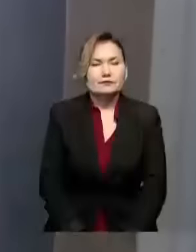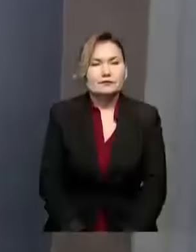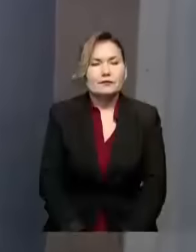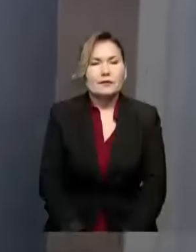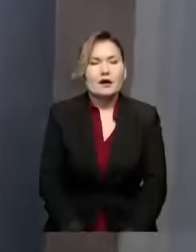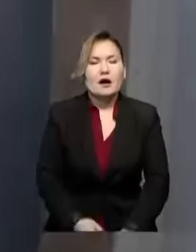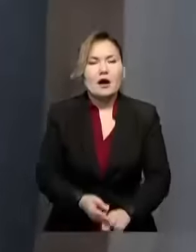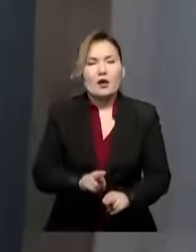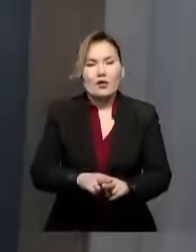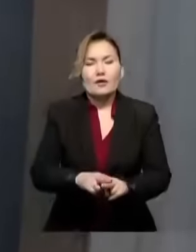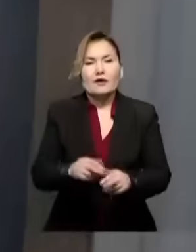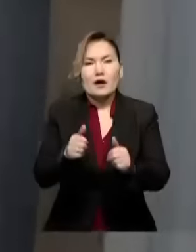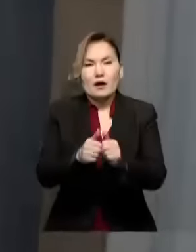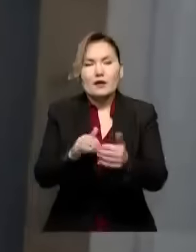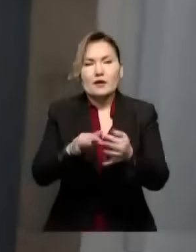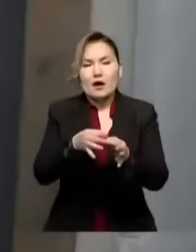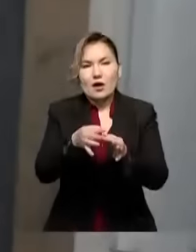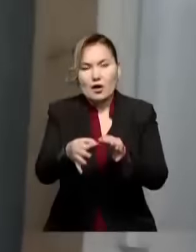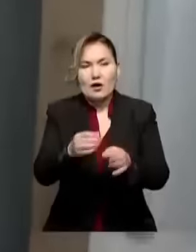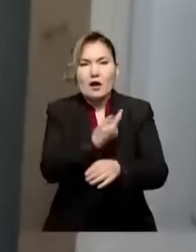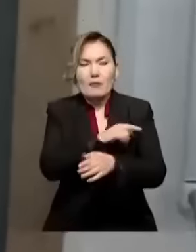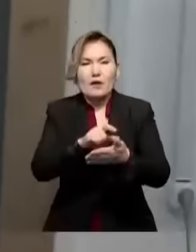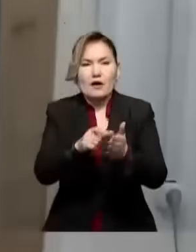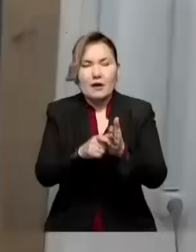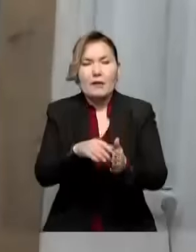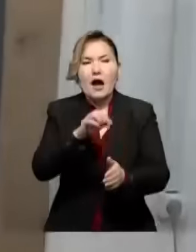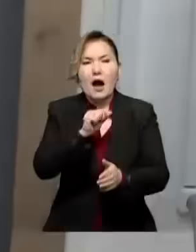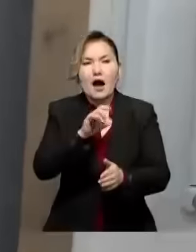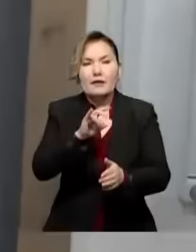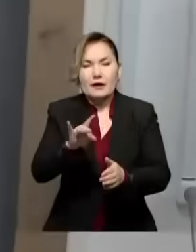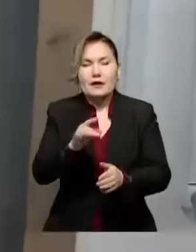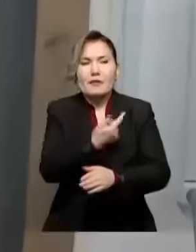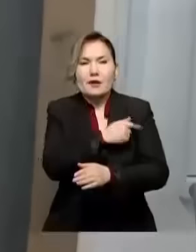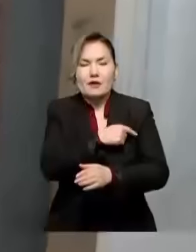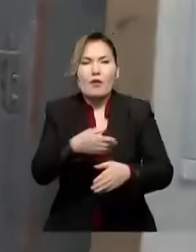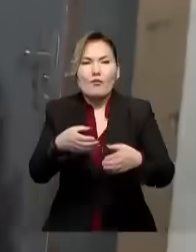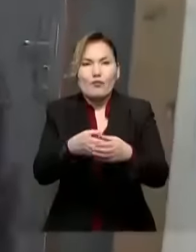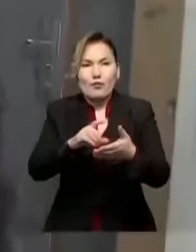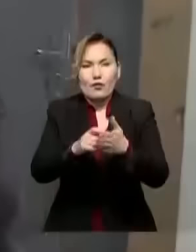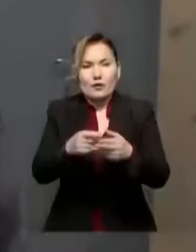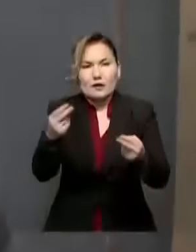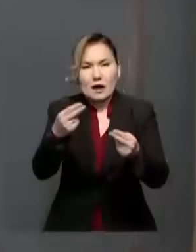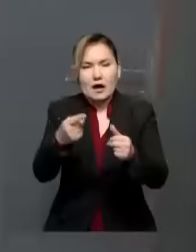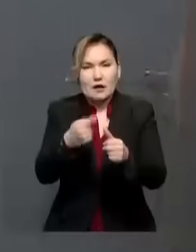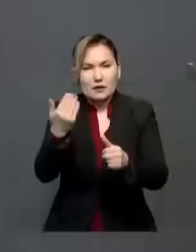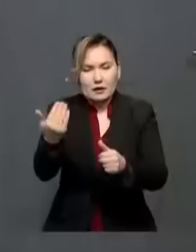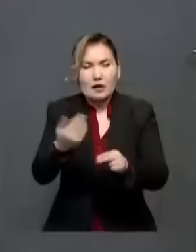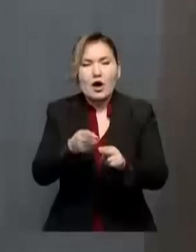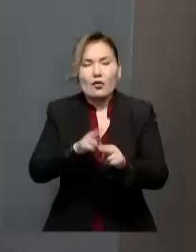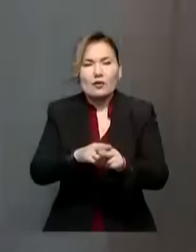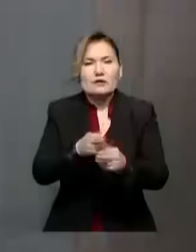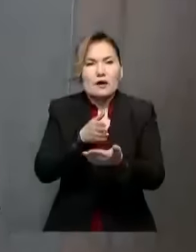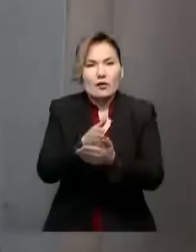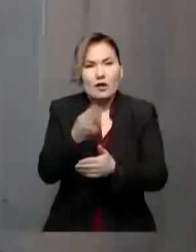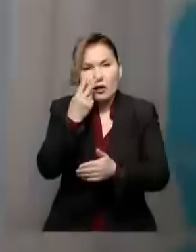Анар ауылының қасында орналасқандықтан бұл пункт Анар медициналық құтқару пункті деп аталады екен. Дәл қазір біз осы пункті бізді